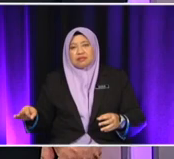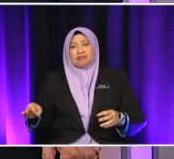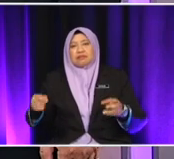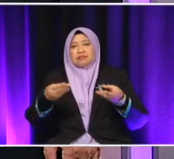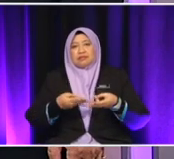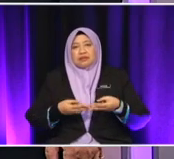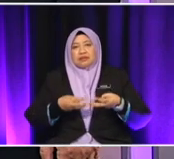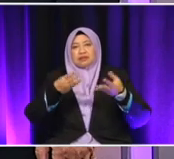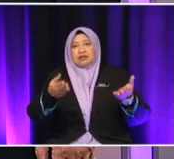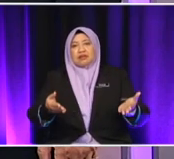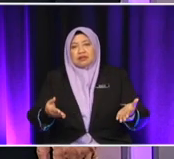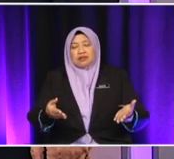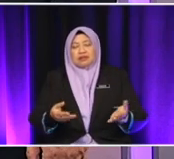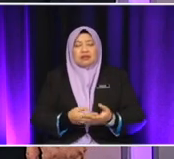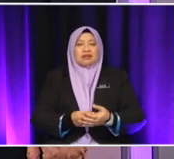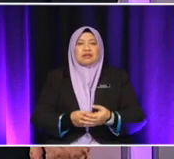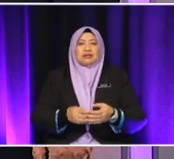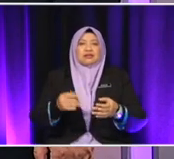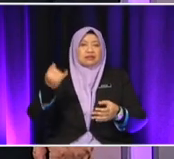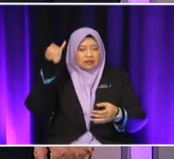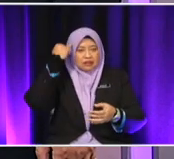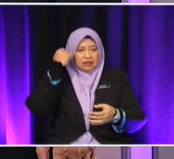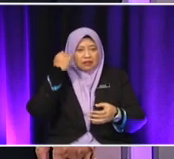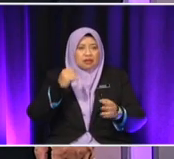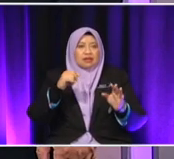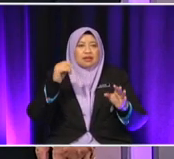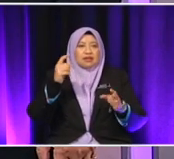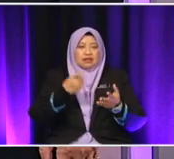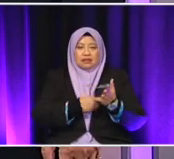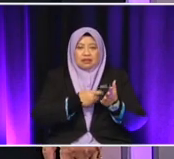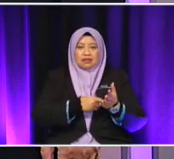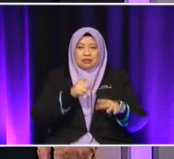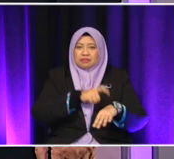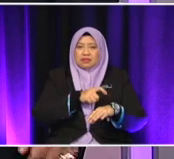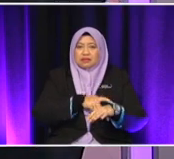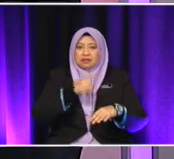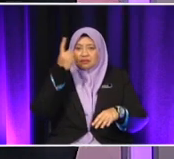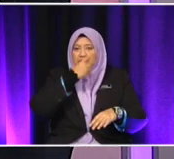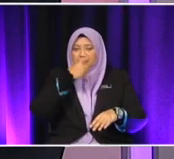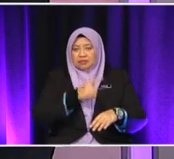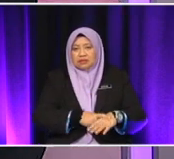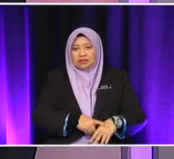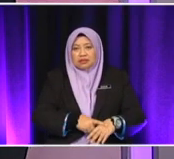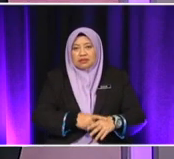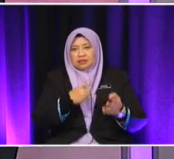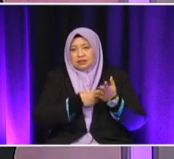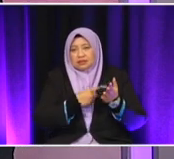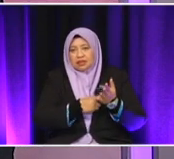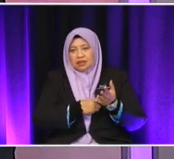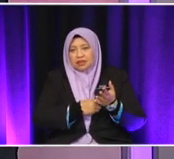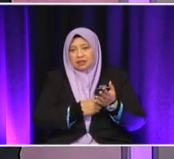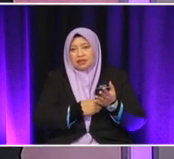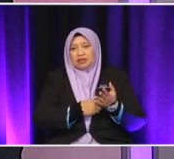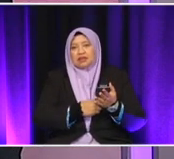jangkaan harga masuk depan oke masa depan jika dijalankan harga sesuatu barang